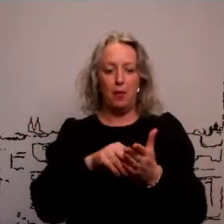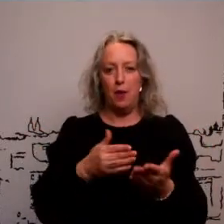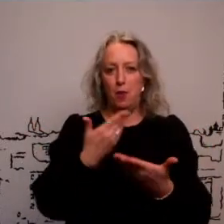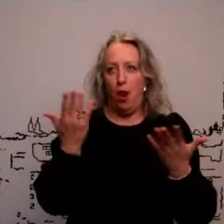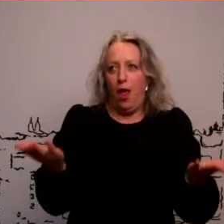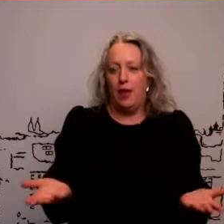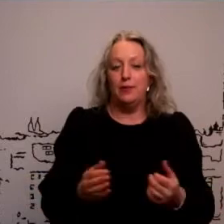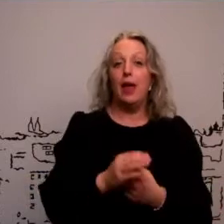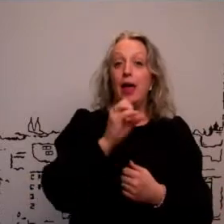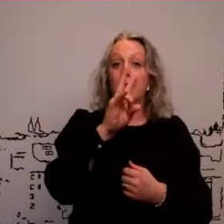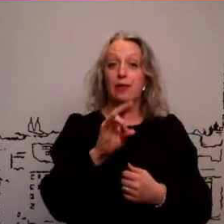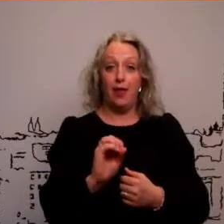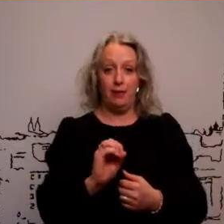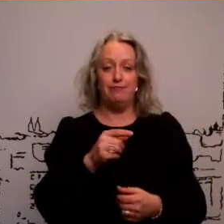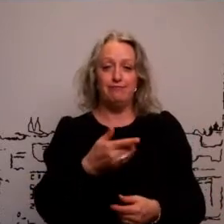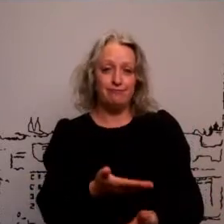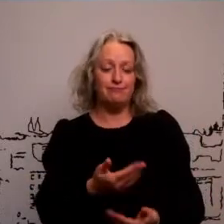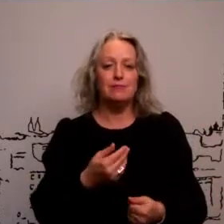need klassikalised